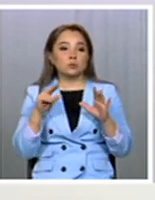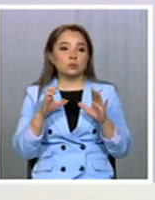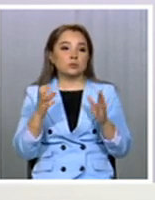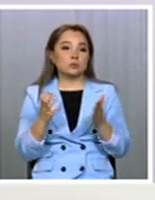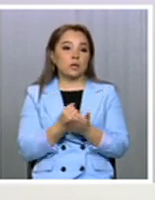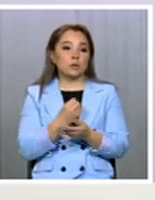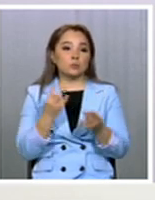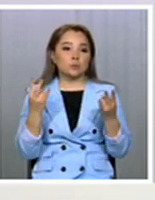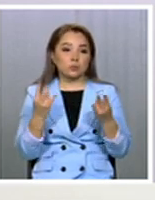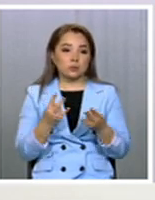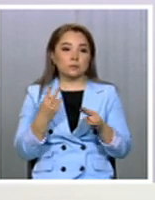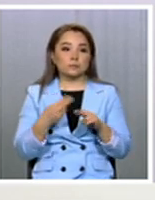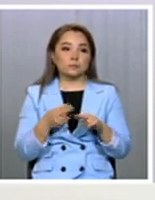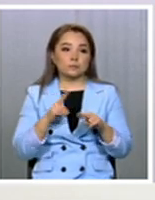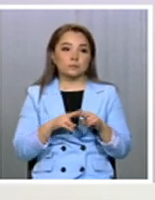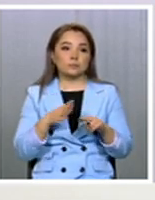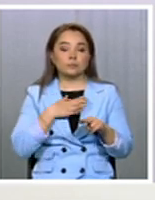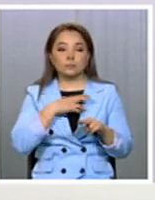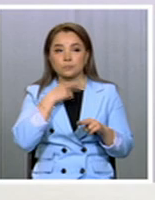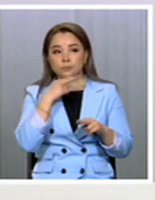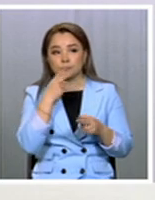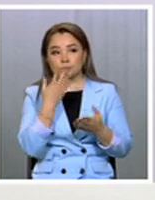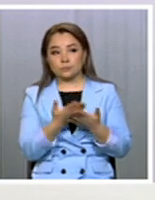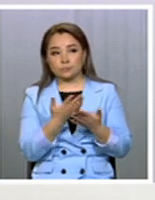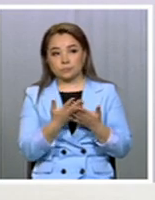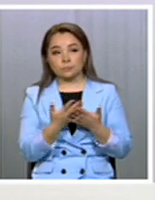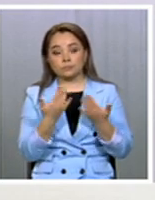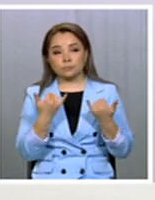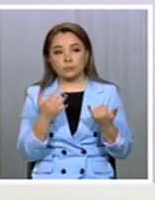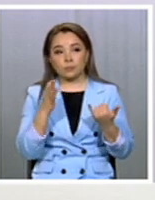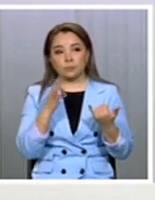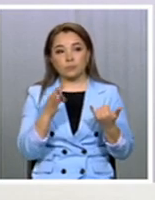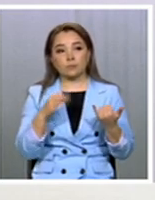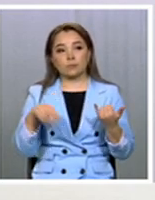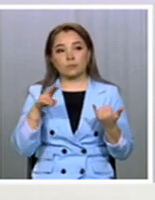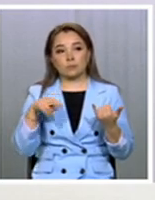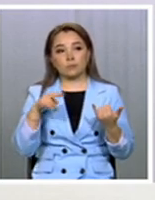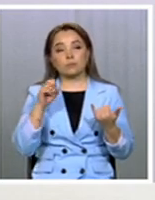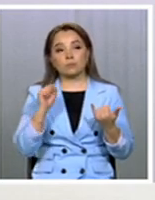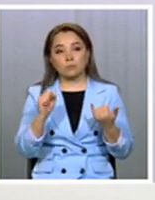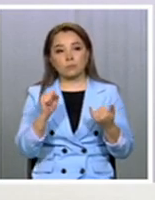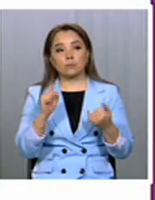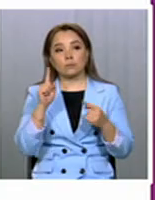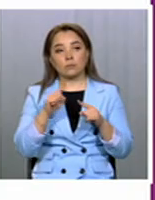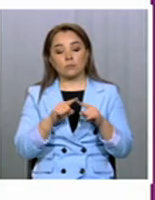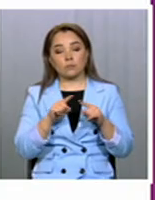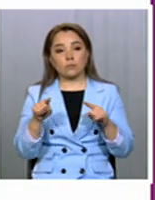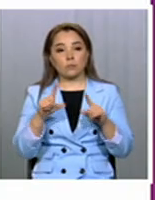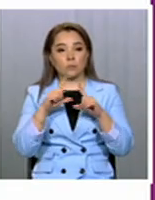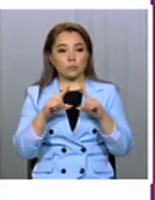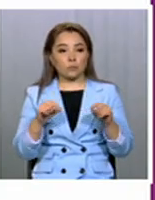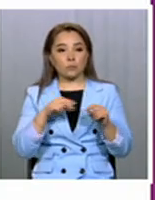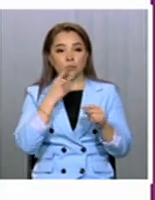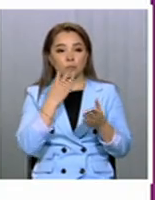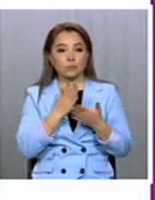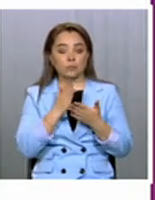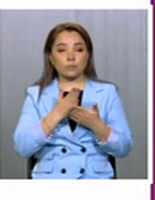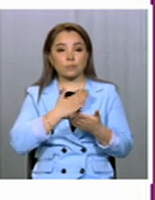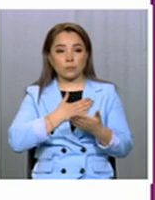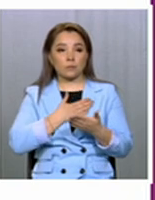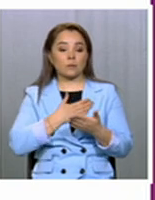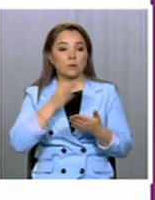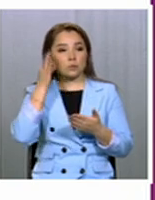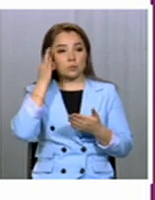керек. Ал енді мұқият қарайық, мінекей біз ОДА үшбұрышына қарайық. Бұл үшбұрыш бізде тік